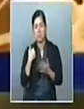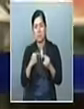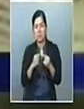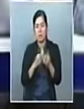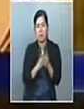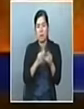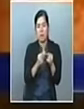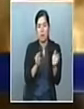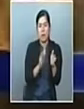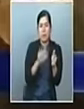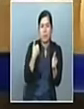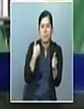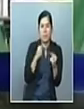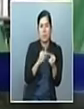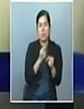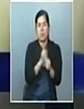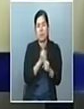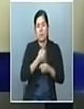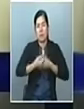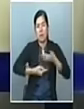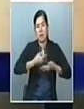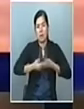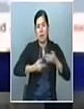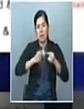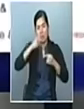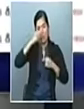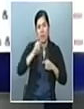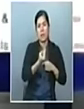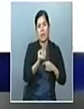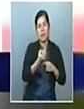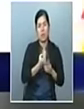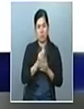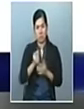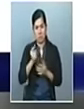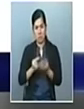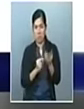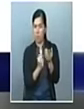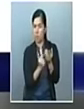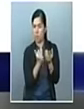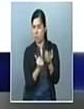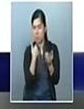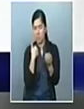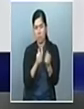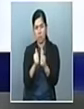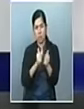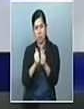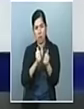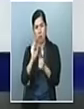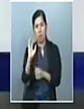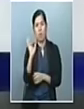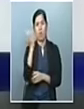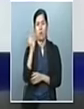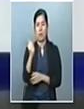ค่ะเน้นทำมาร์เก็ตติ้งในประเทศมากกว่าทั้งที่สินค้าและระบบการขายอยู่ในระดับที่สามารถแข่งขันได ้ไทยเ